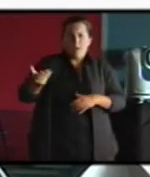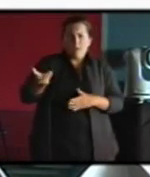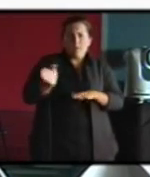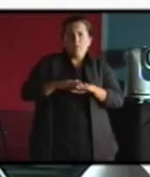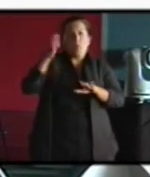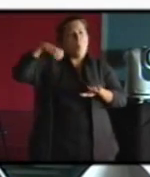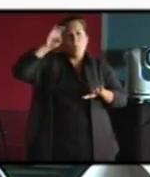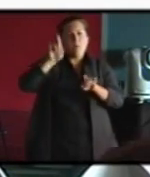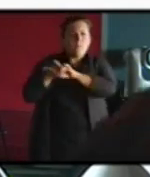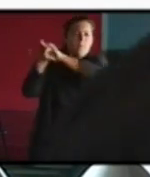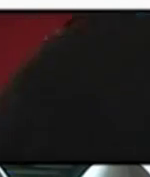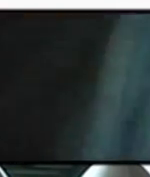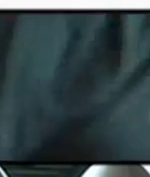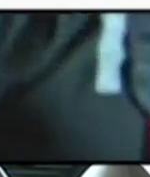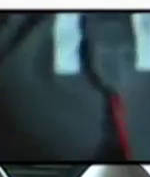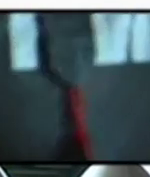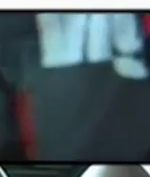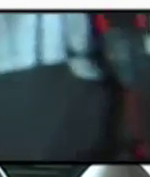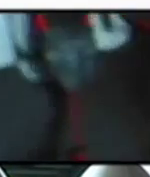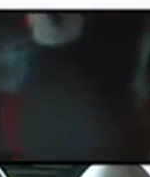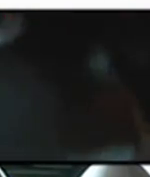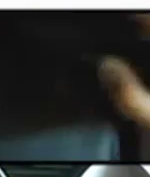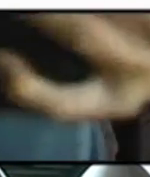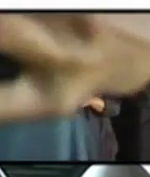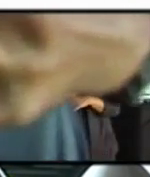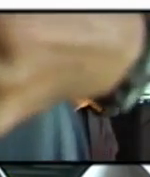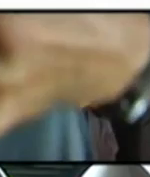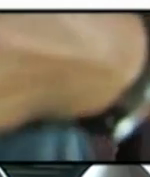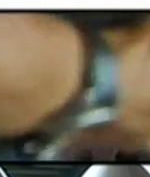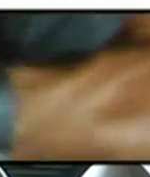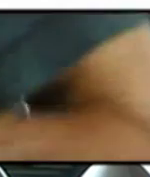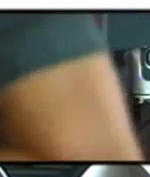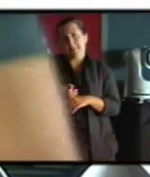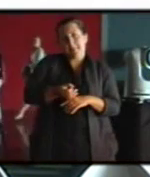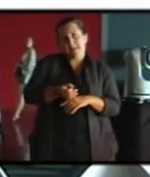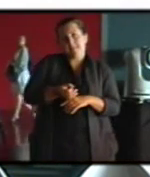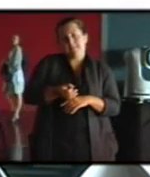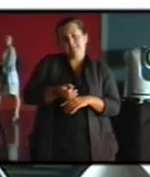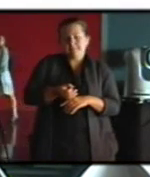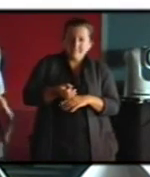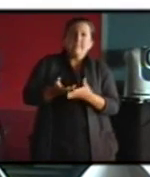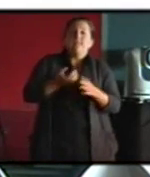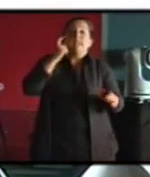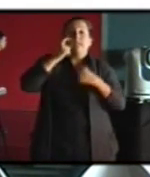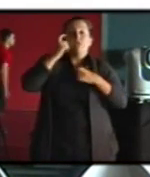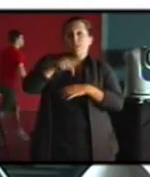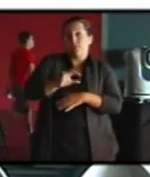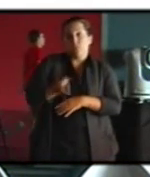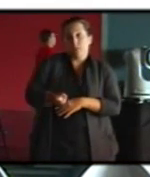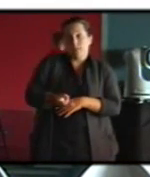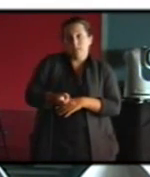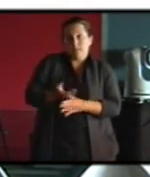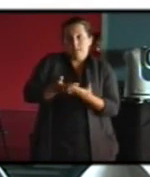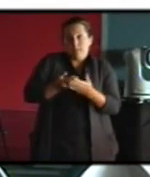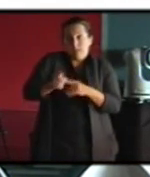peu partout en Europe. Donc ça impose probablement des réflexions plutôt à cette échelle. Parce que